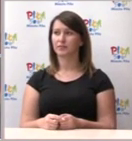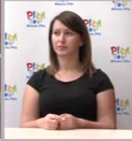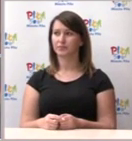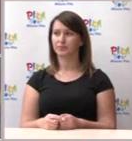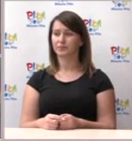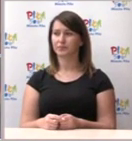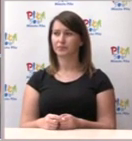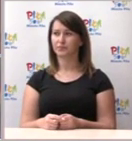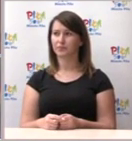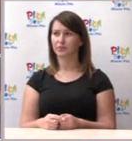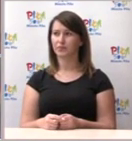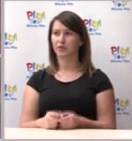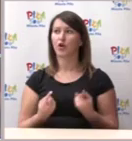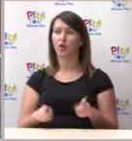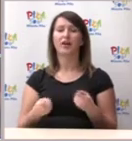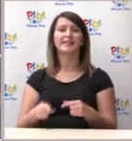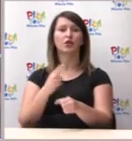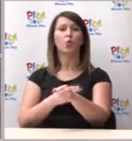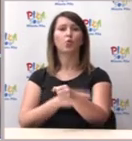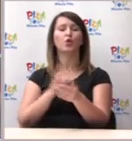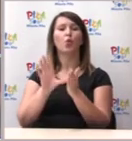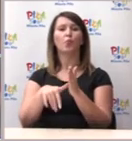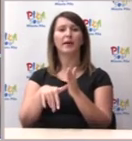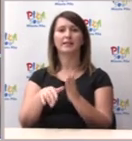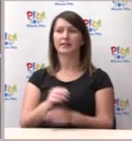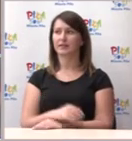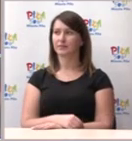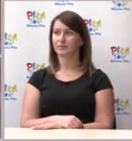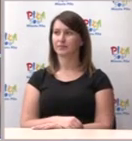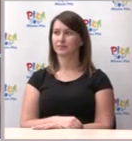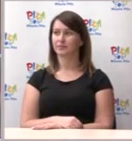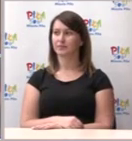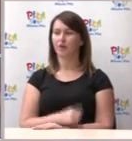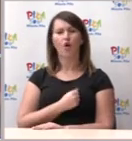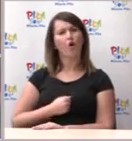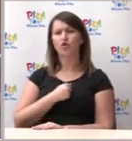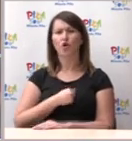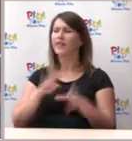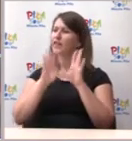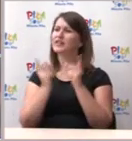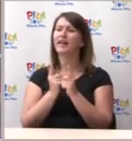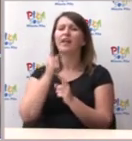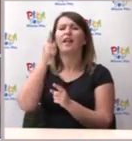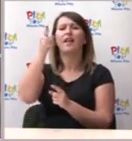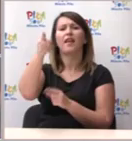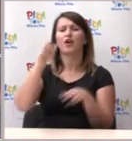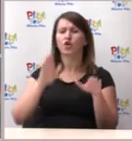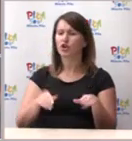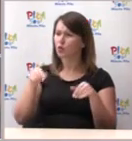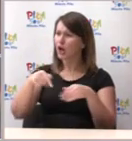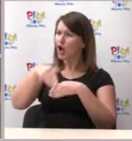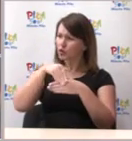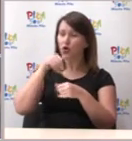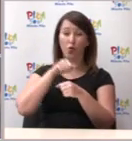jednostek organizacyjnych Urzędu Miasta. Żałuję, że Państwo tak daleko siedzą, mimo że tutaj z przodu jeszcze są miejsca wolne.